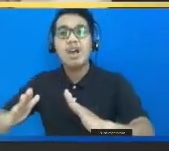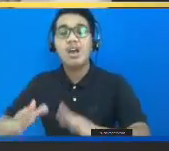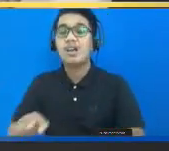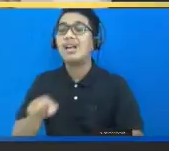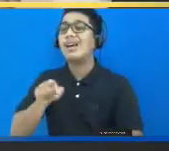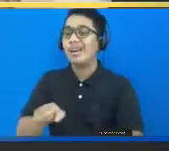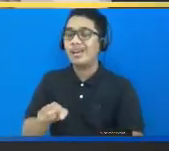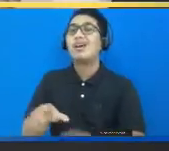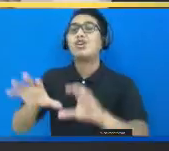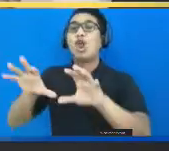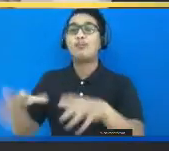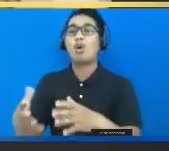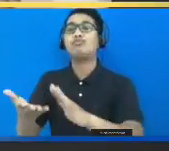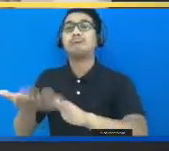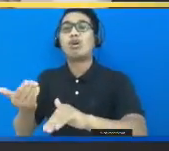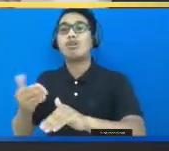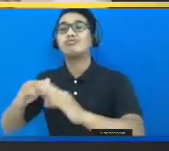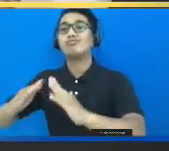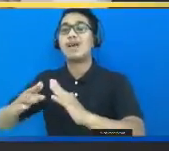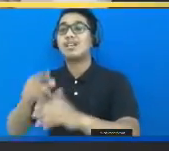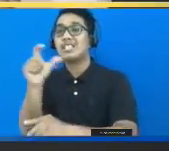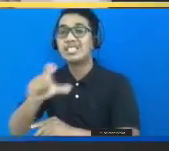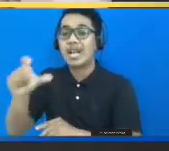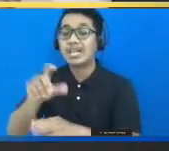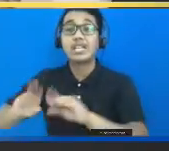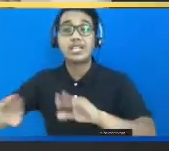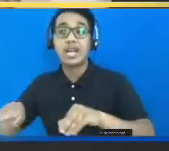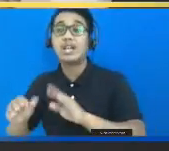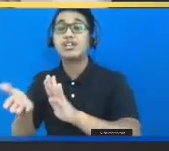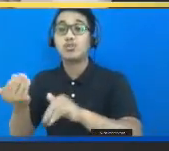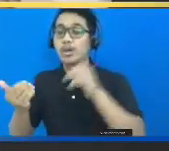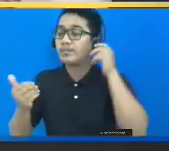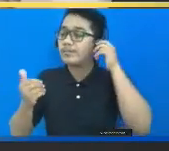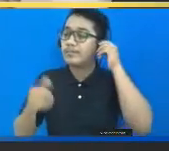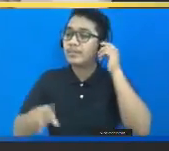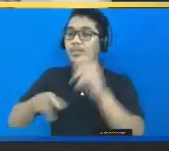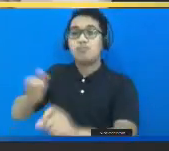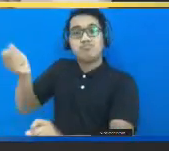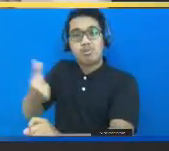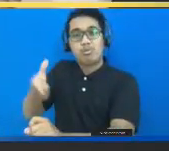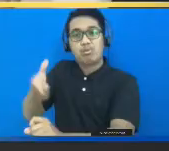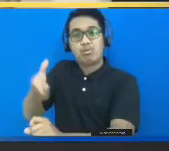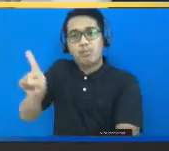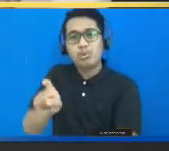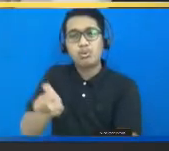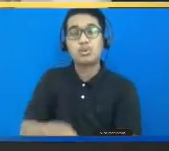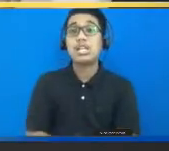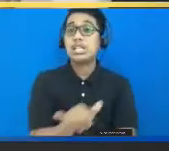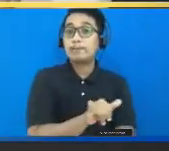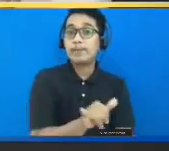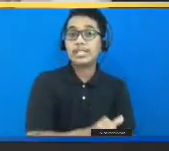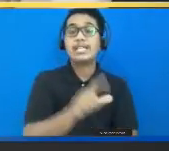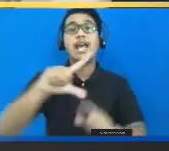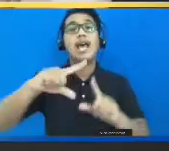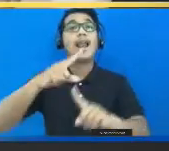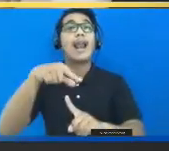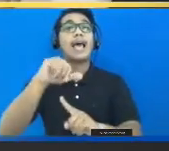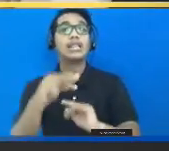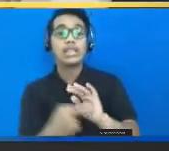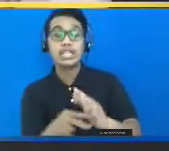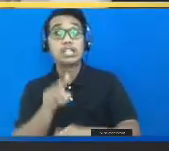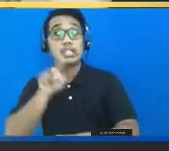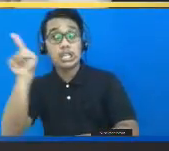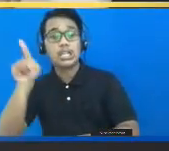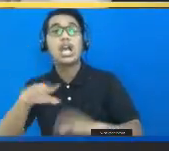menjelaskan Kenapa di negara India Latin America di Indonesia itu yang namanya Lockdown yang ketat atau yang